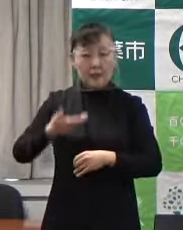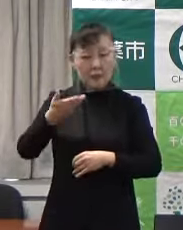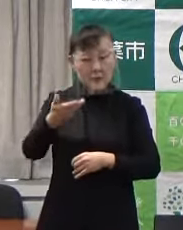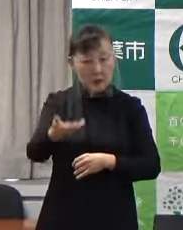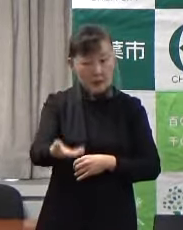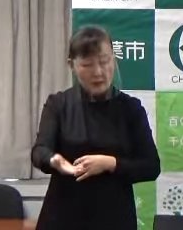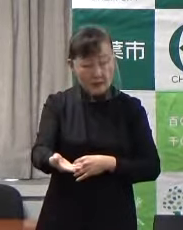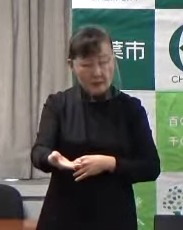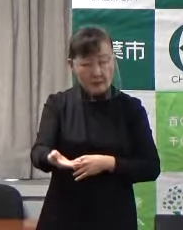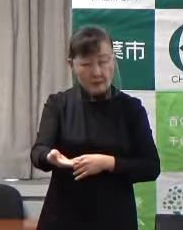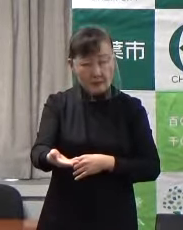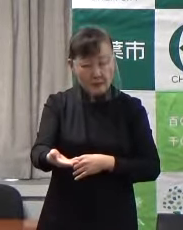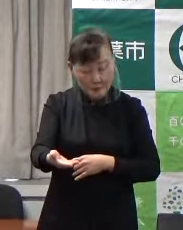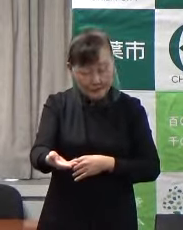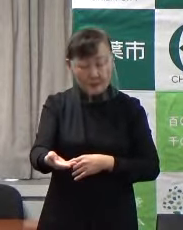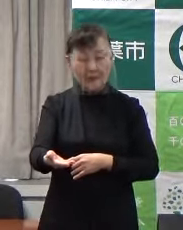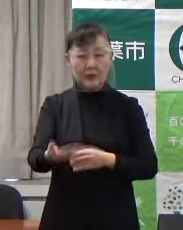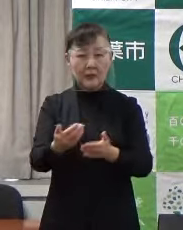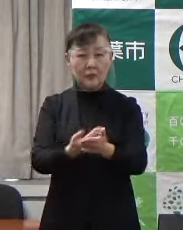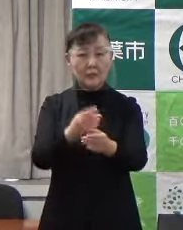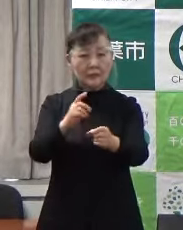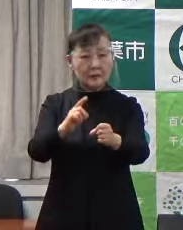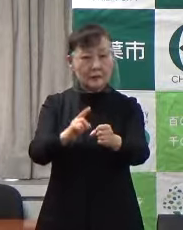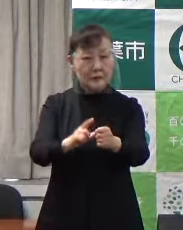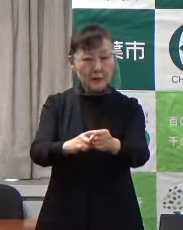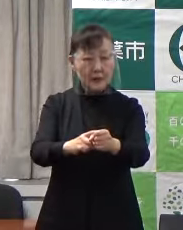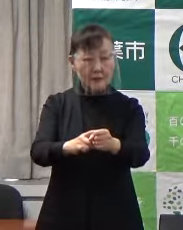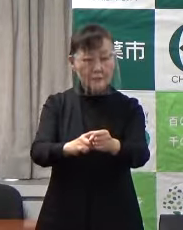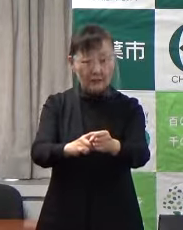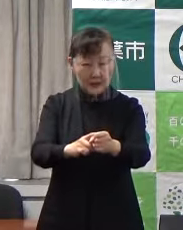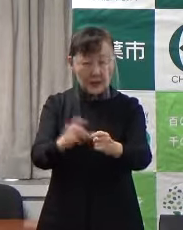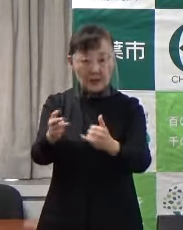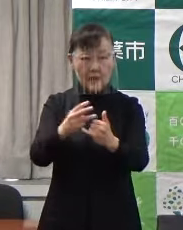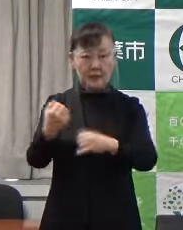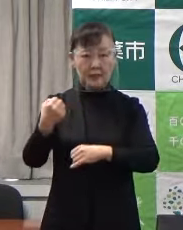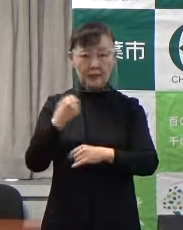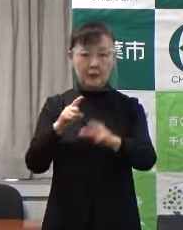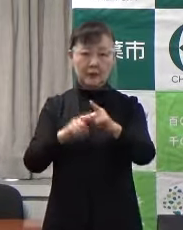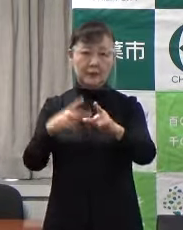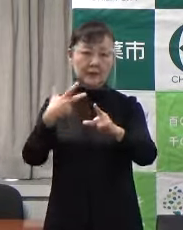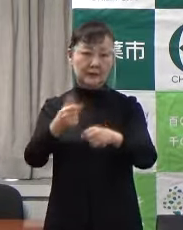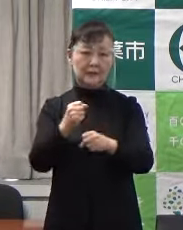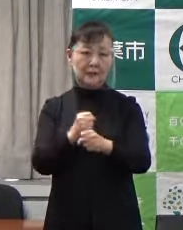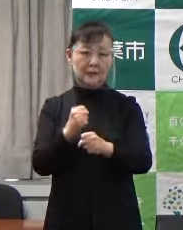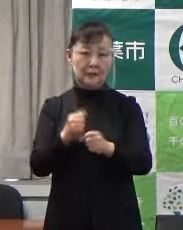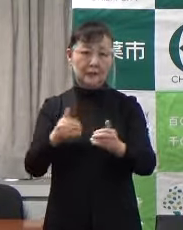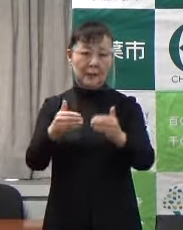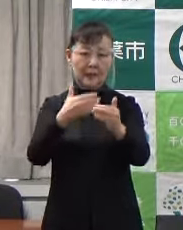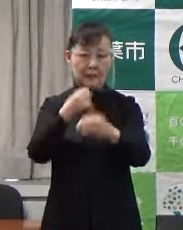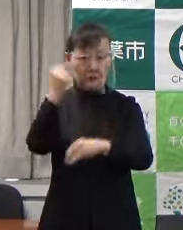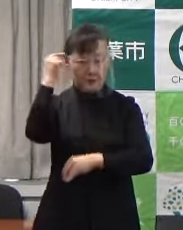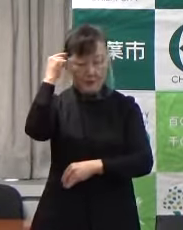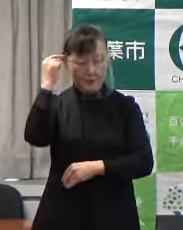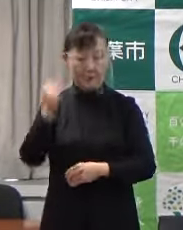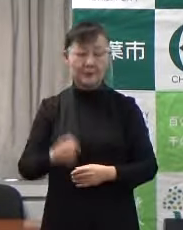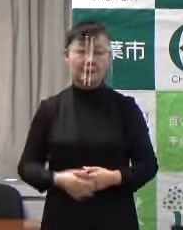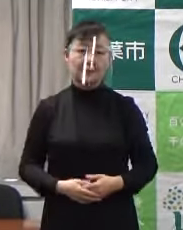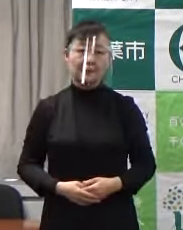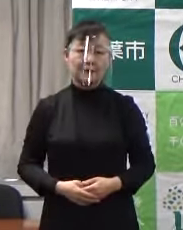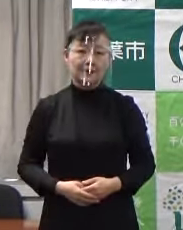世代に残していくことでですね、災害に強い千葉市づくりをさらに進めていきたいと考えています。